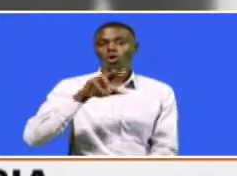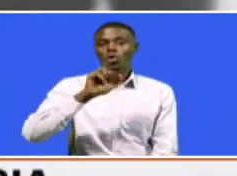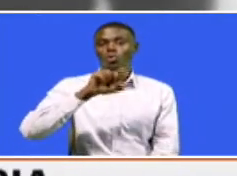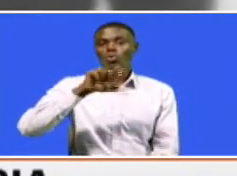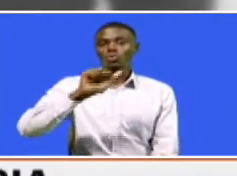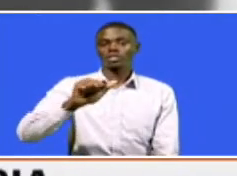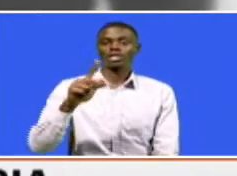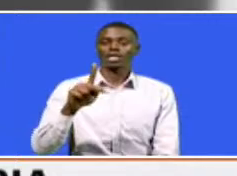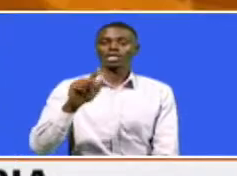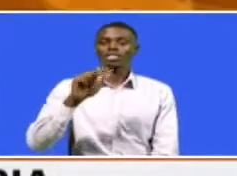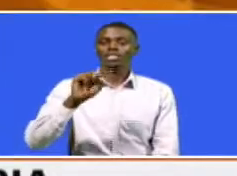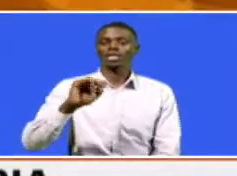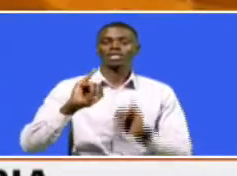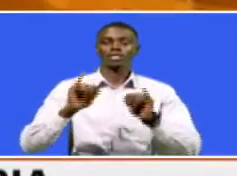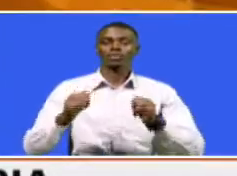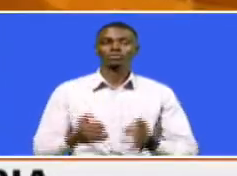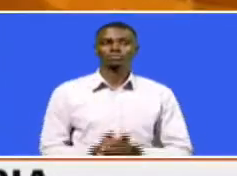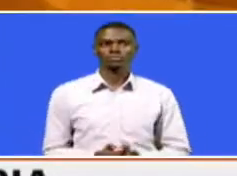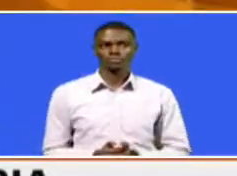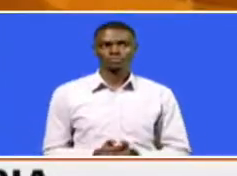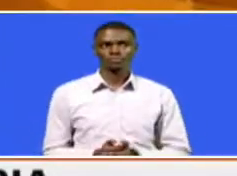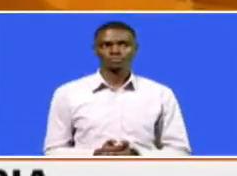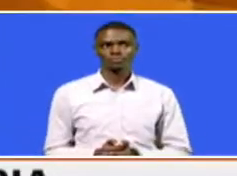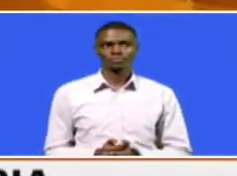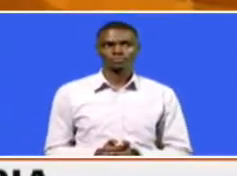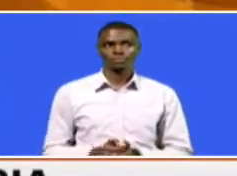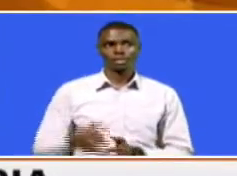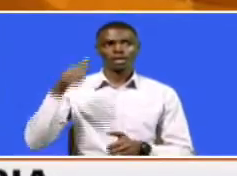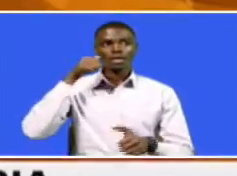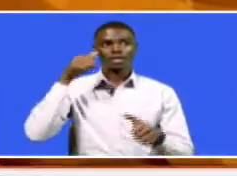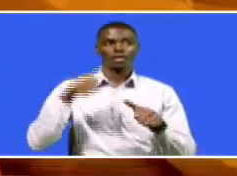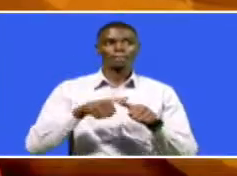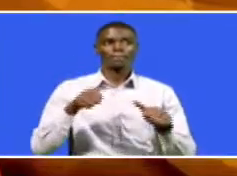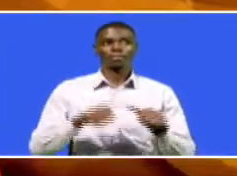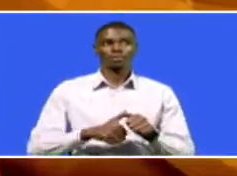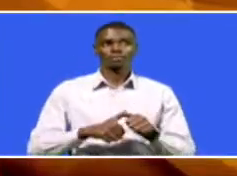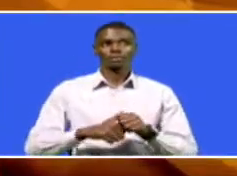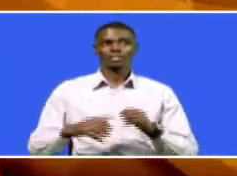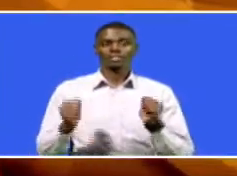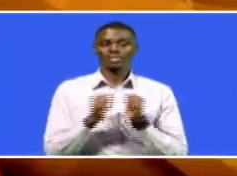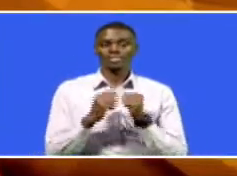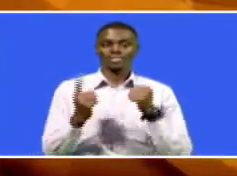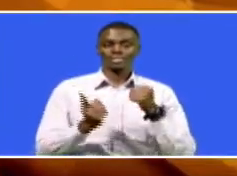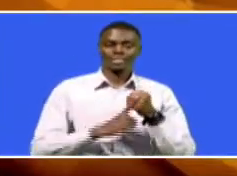News. Na bila shaka mtazamaji, kumbuka ni maadhimisho ambayo yatakuwa yanafululiza hadi tarehe